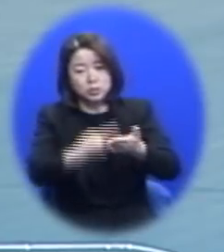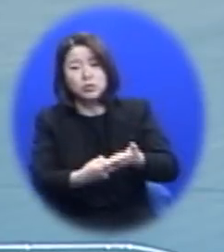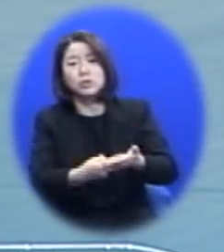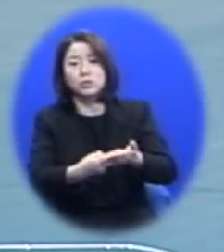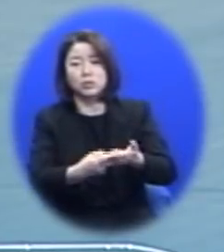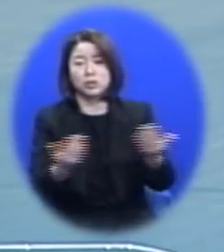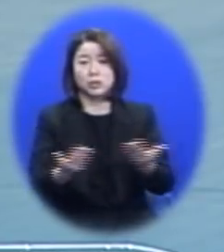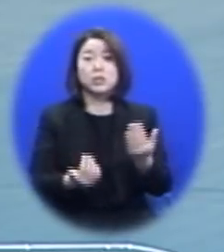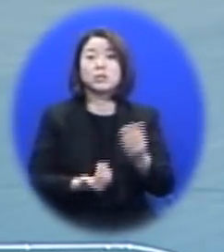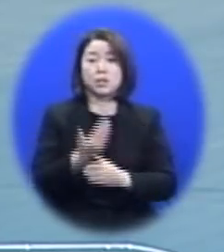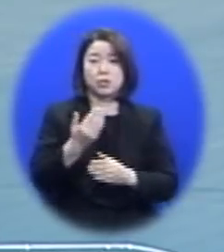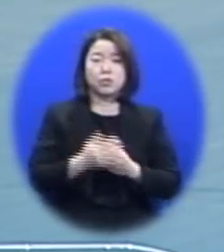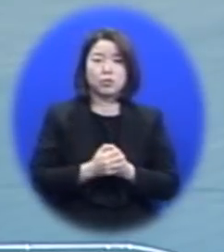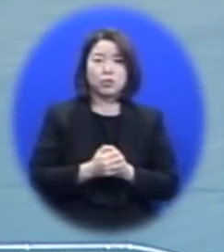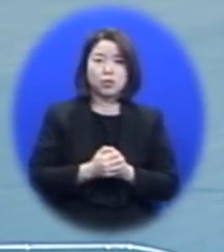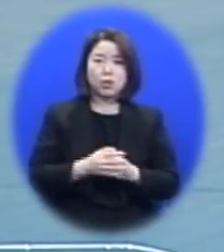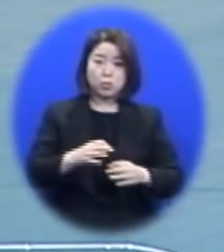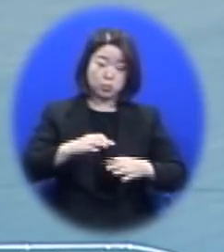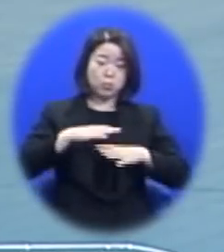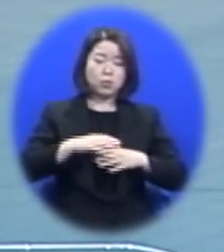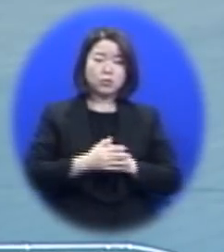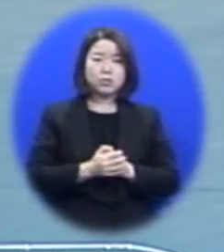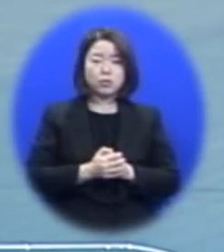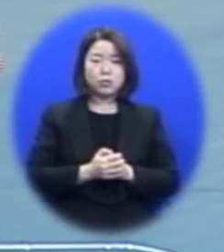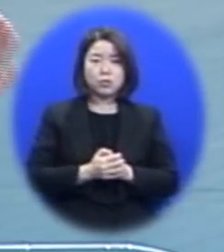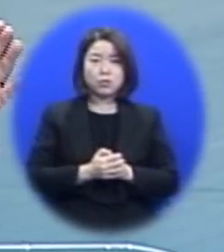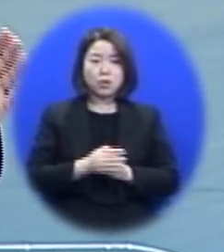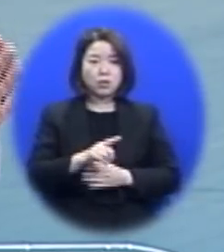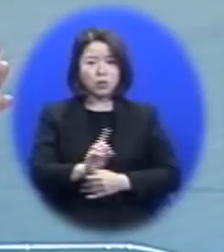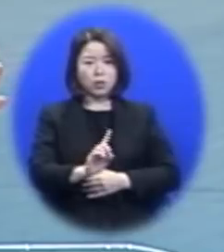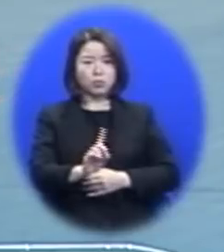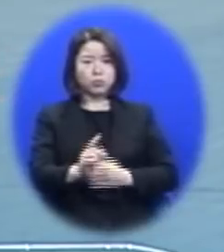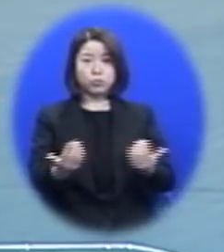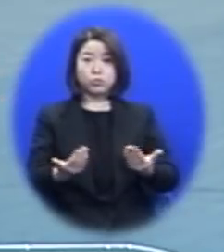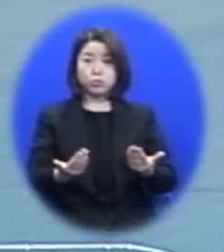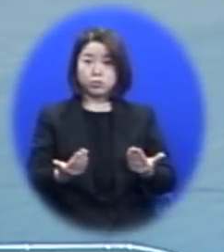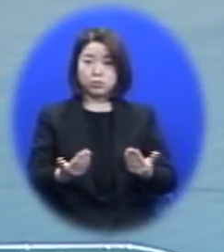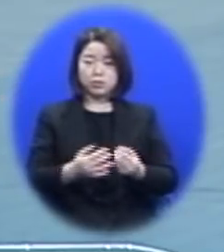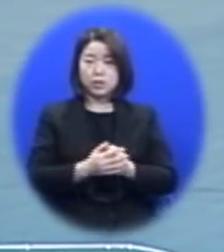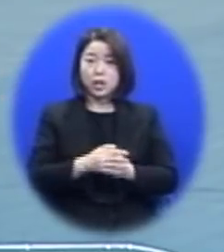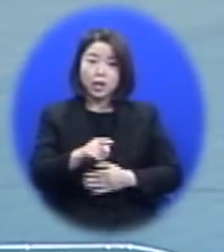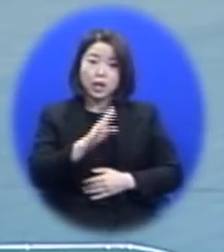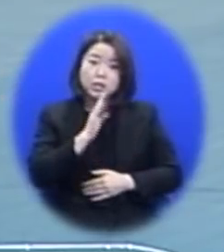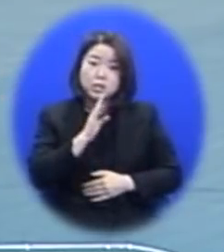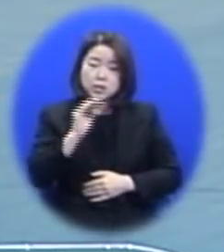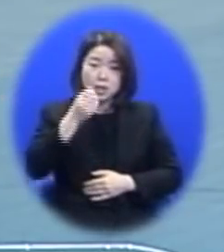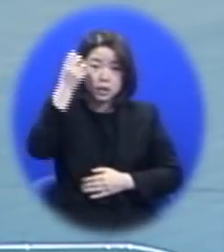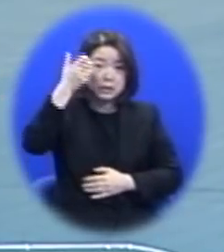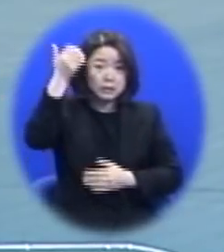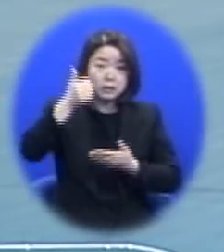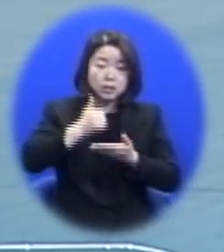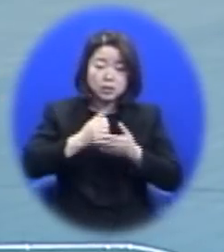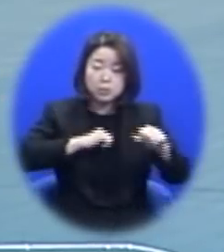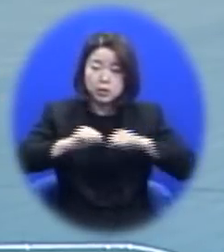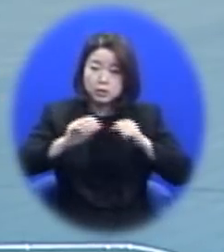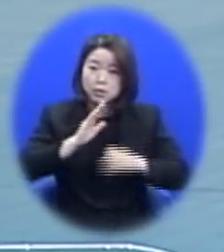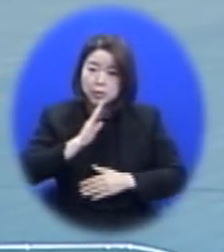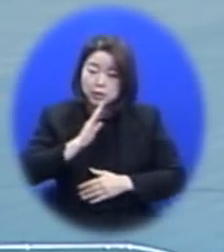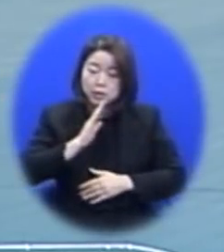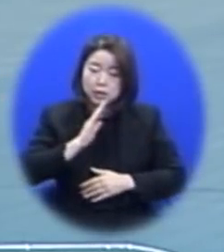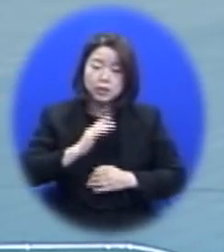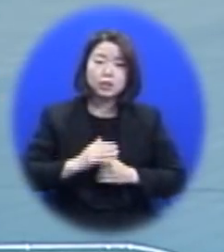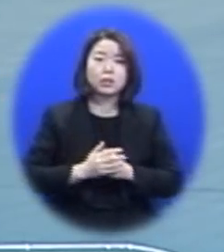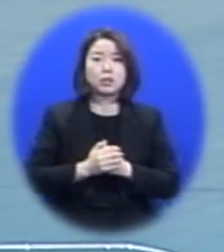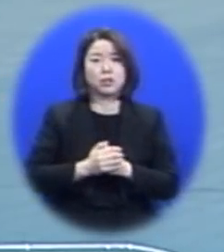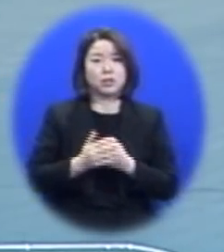생겼습니다. 깜짝 놀랐어요. 이게 도대체 무슨 일인가? 이게 진짜 성령님의 역사인가? 그래서